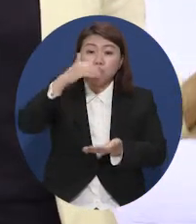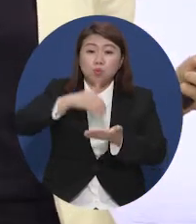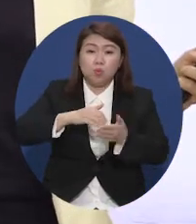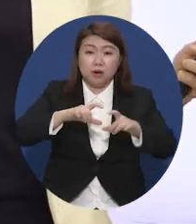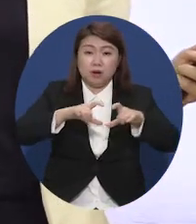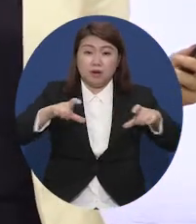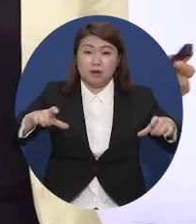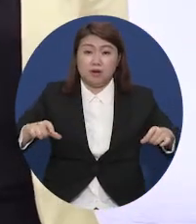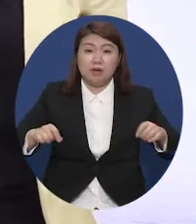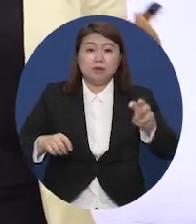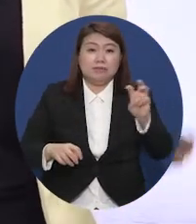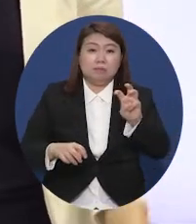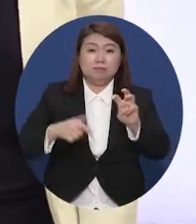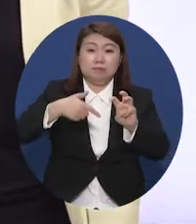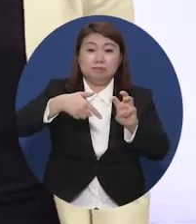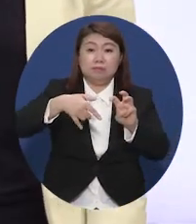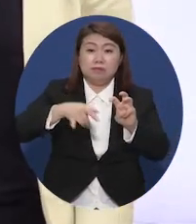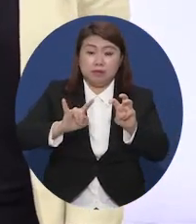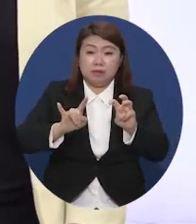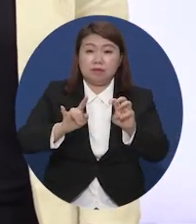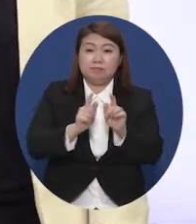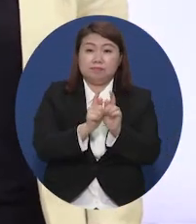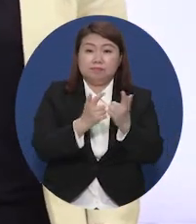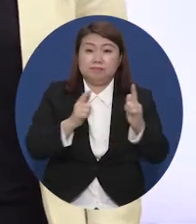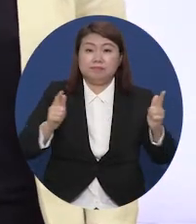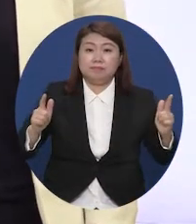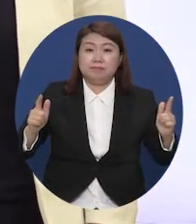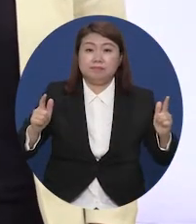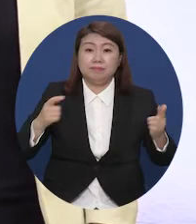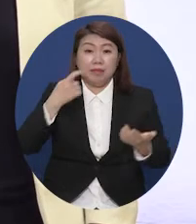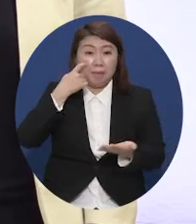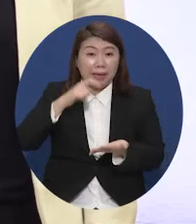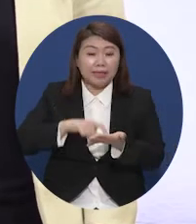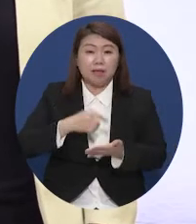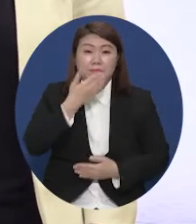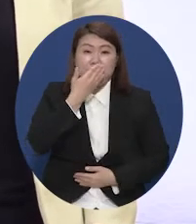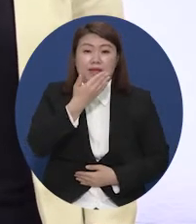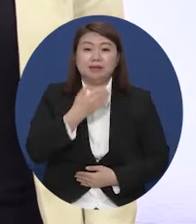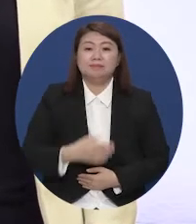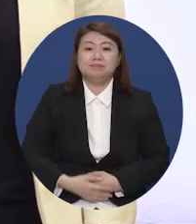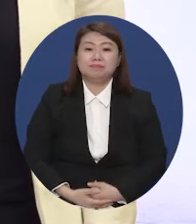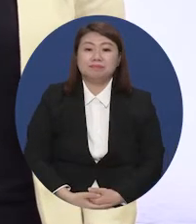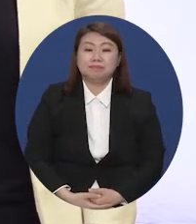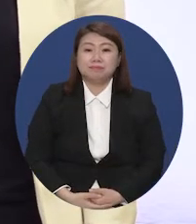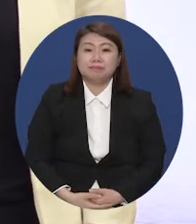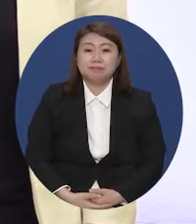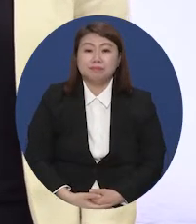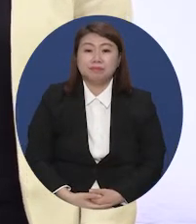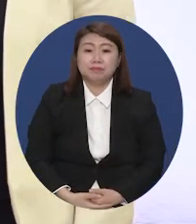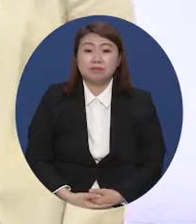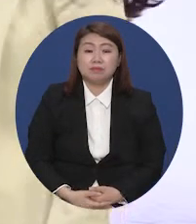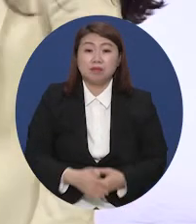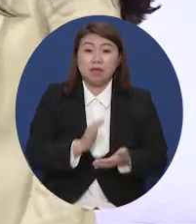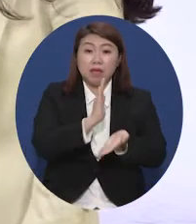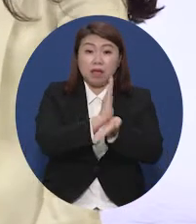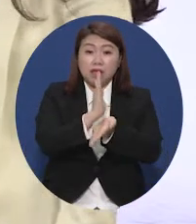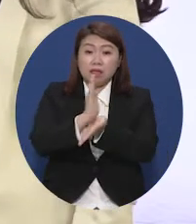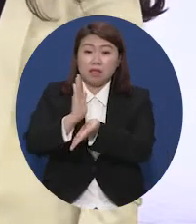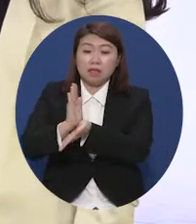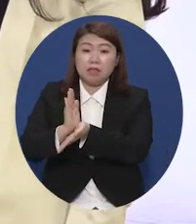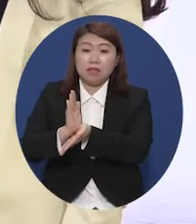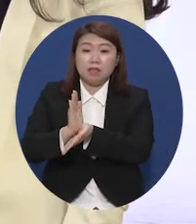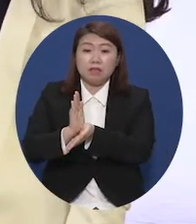큰 바위의 형태까지 30여 개의 이런 비석들이 발견이 되었습니다 그리고 이러한